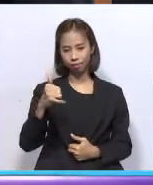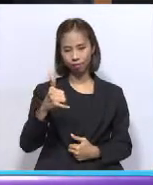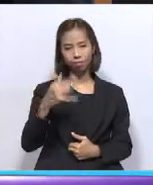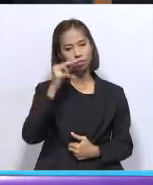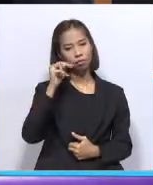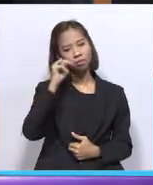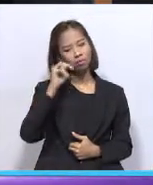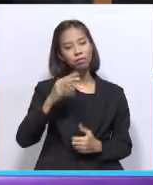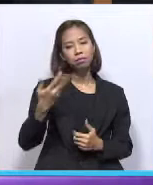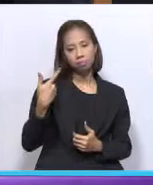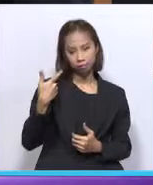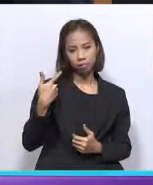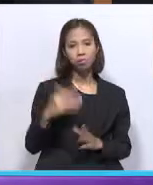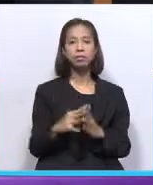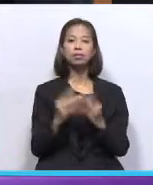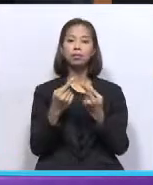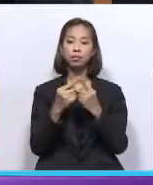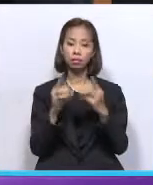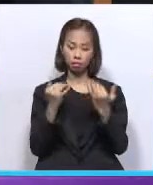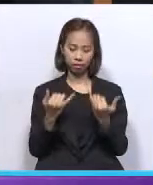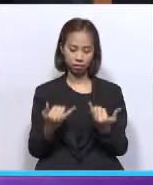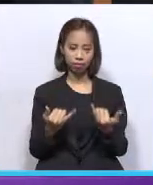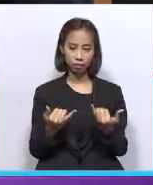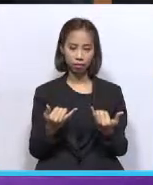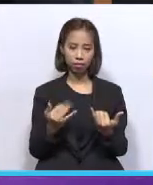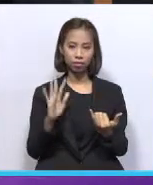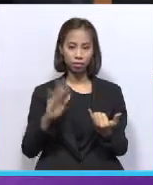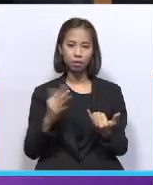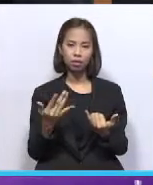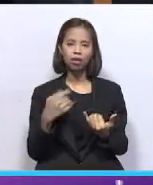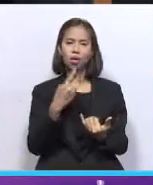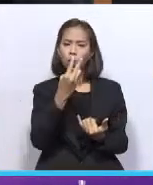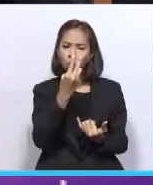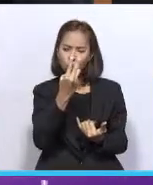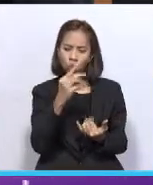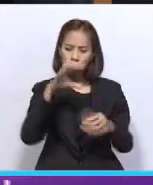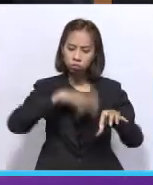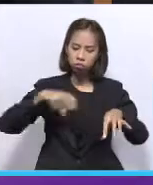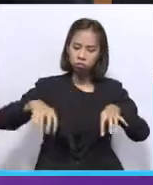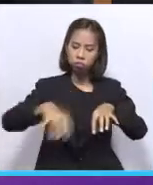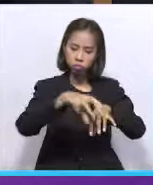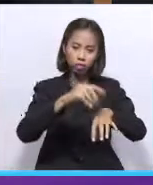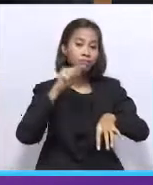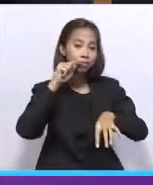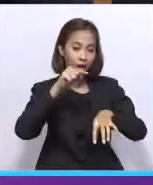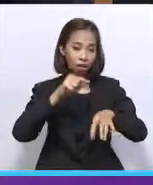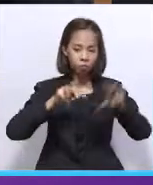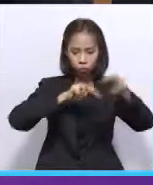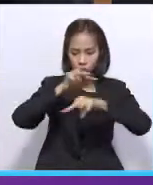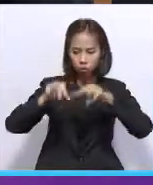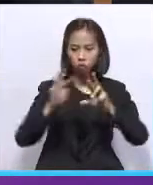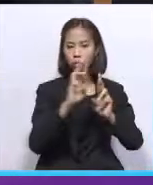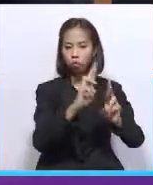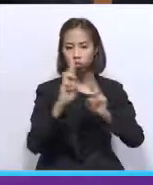จะเกิดฝนต่างๆเพราะนั้นในช่วงระยะเวลาที่ปลอดฝนช่วงนี้กรมชลประทานก็ตัดสินให้หน่วยงานในพื้นที่เนี่ยเฝ้าระวังในเรื่องอ่างเก็บน้